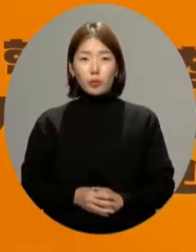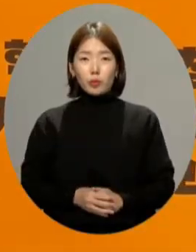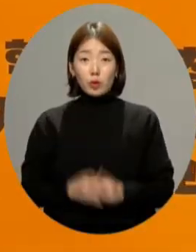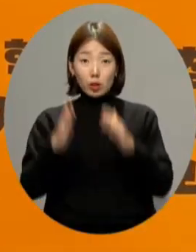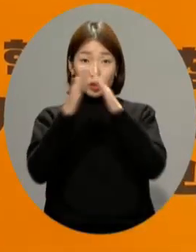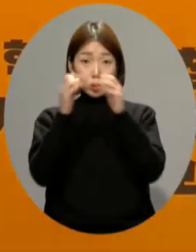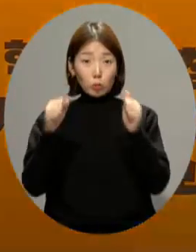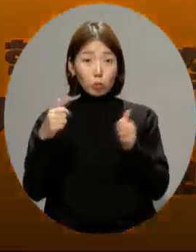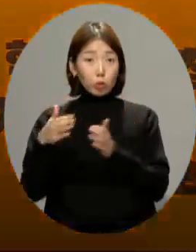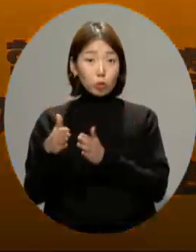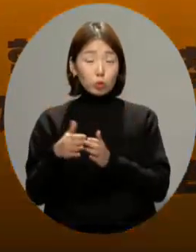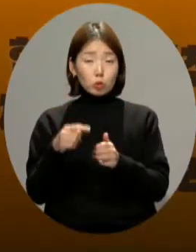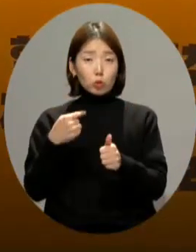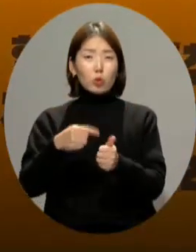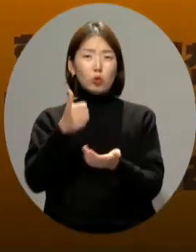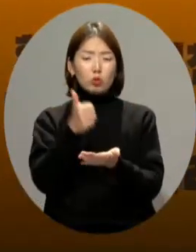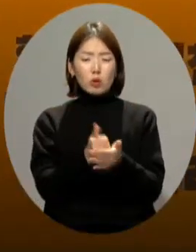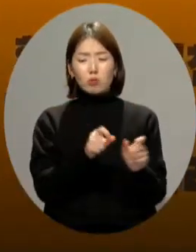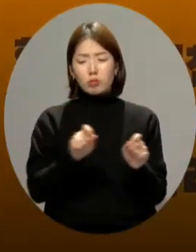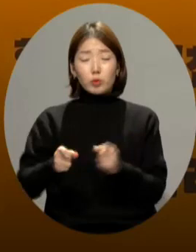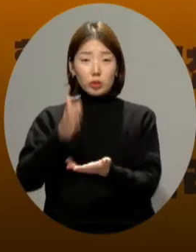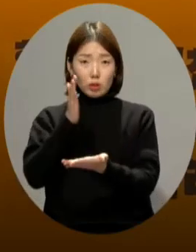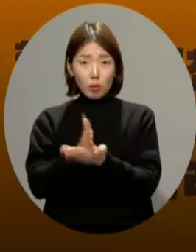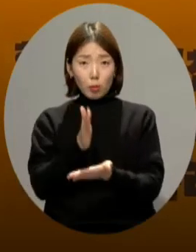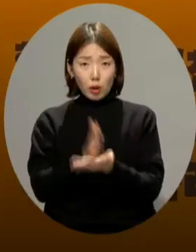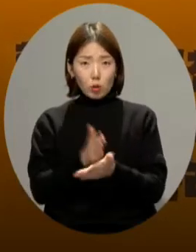정부 교육감은 더 늦추지 말고